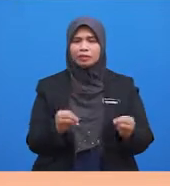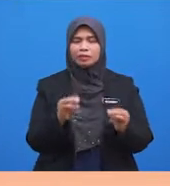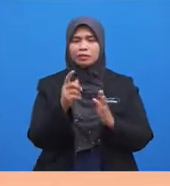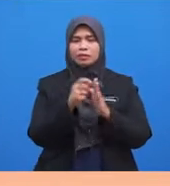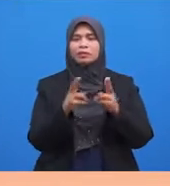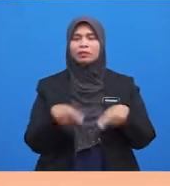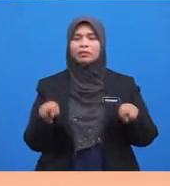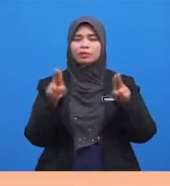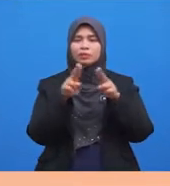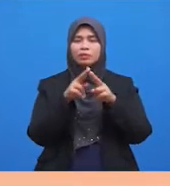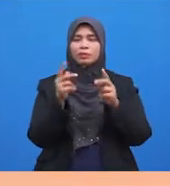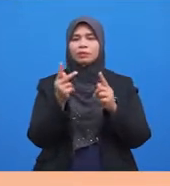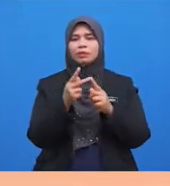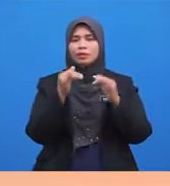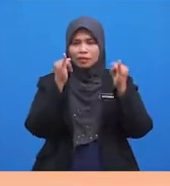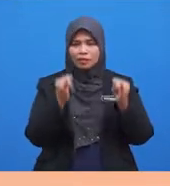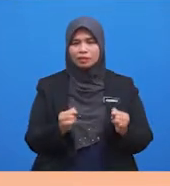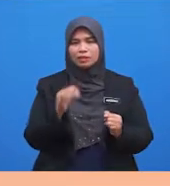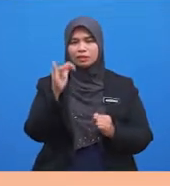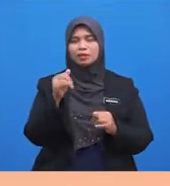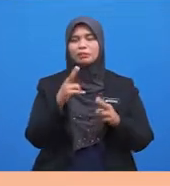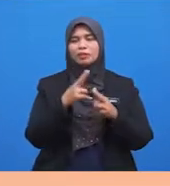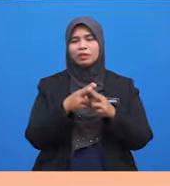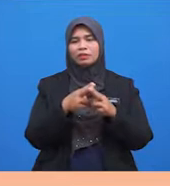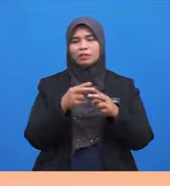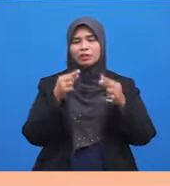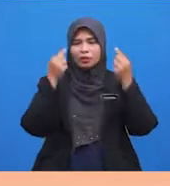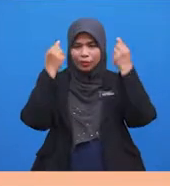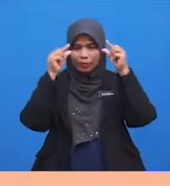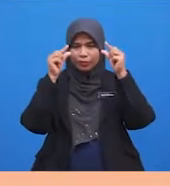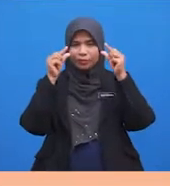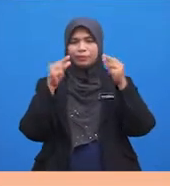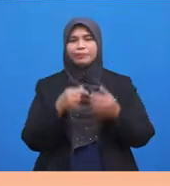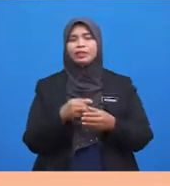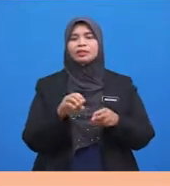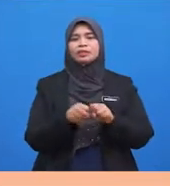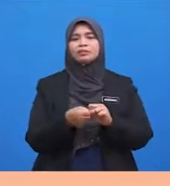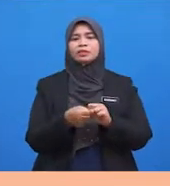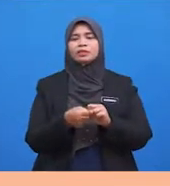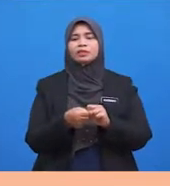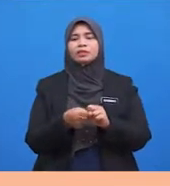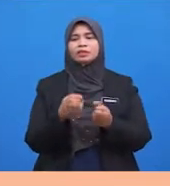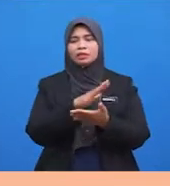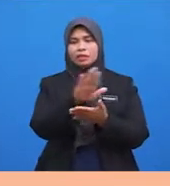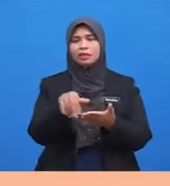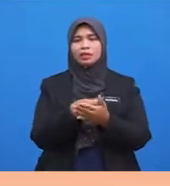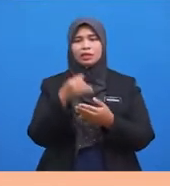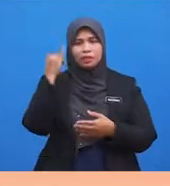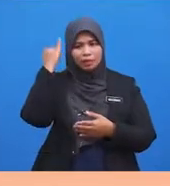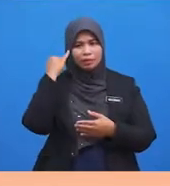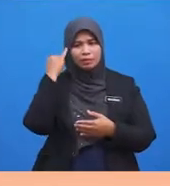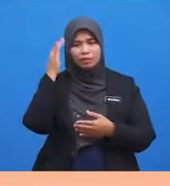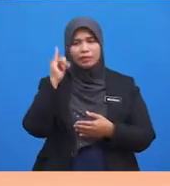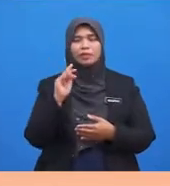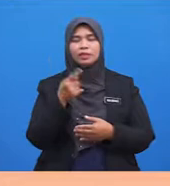terutama kepada insan yang bergelar guru. Semoga segala ilmu